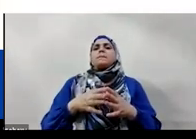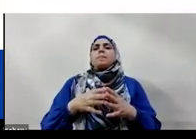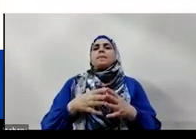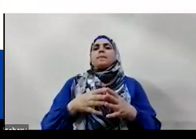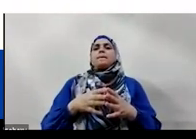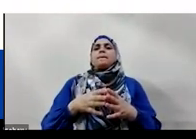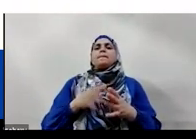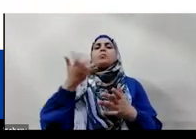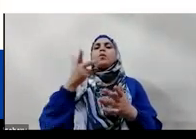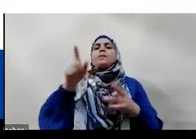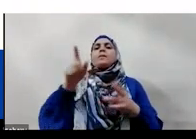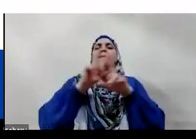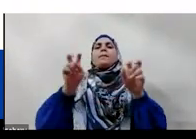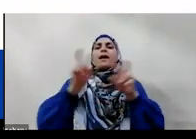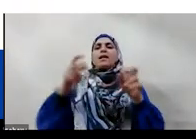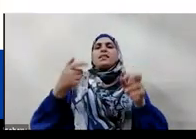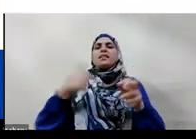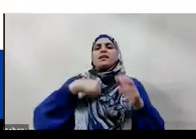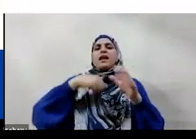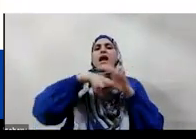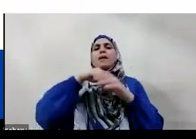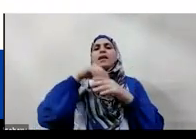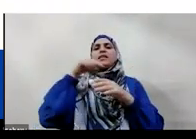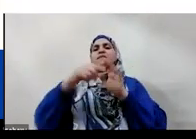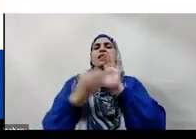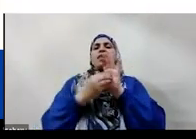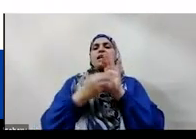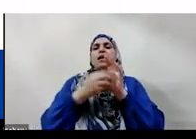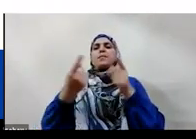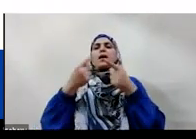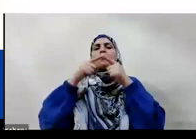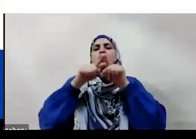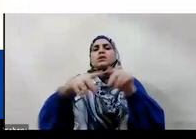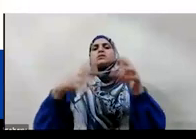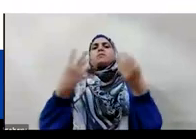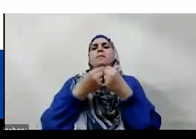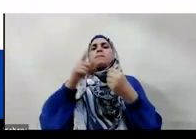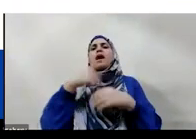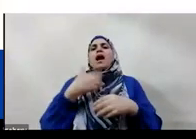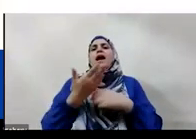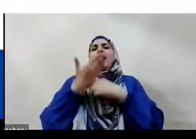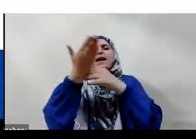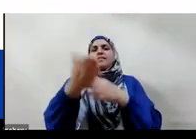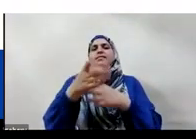بحث كنت بعمله في الجامعة متعلق بالنقطة اللي أنا عايز أقدم عليها. فهو